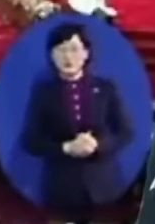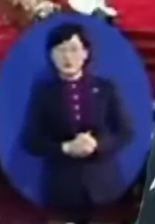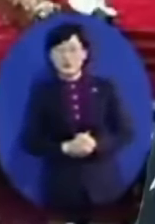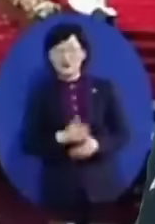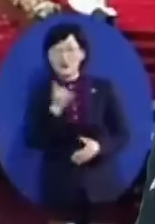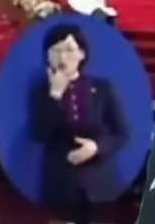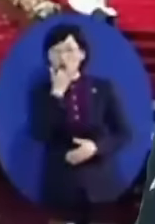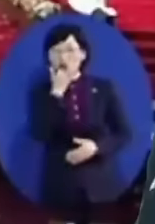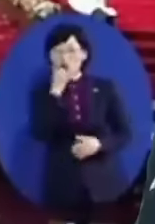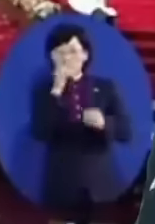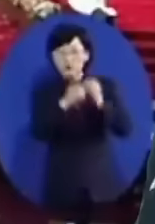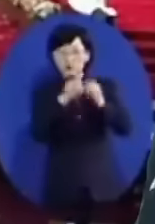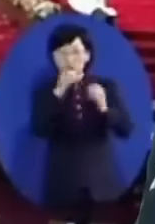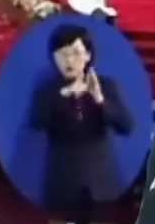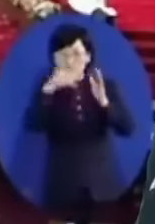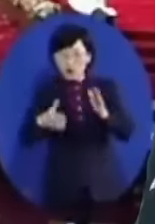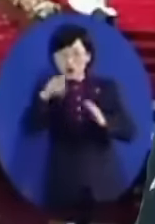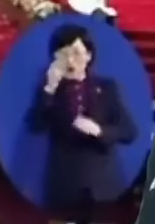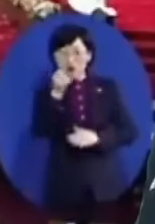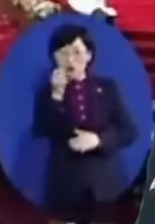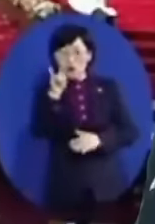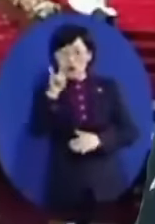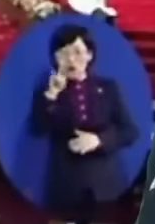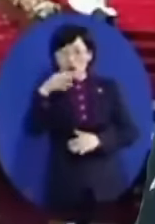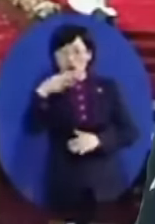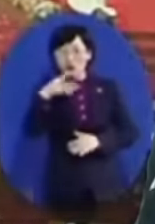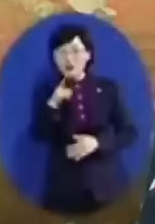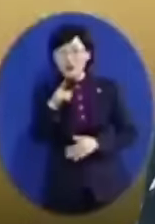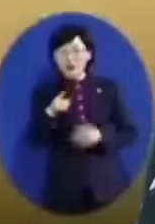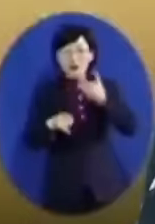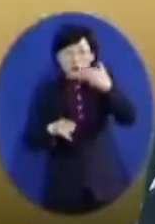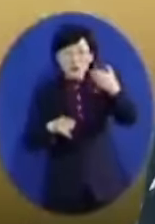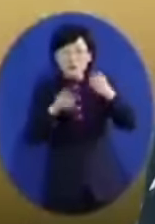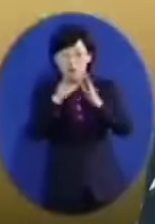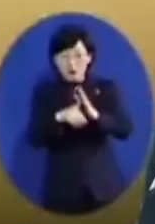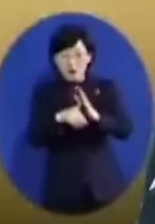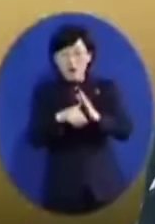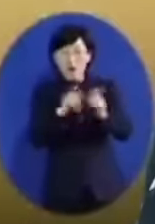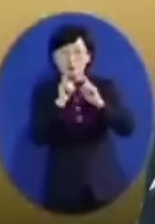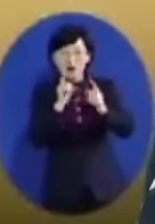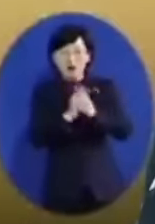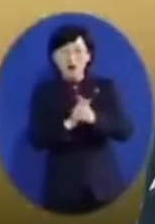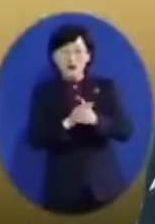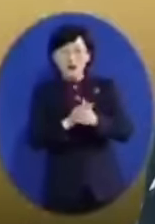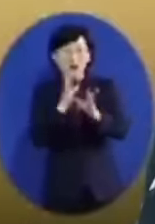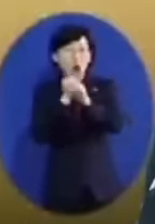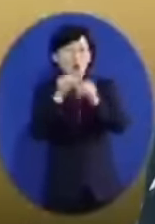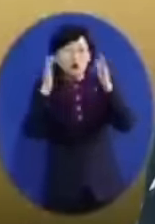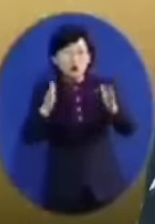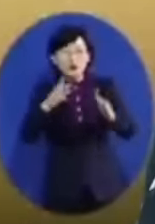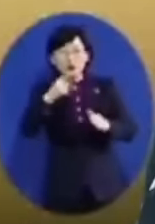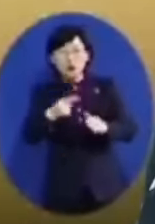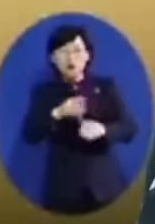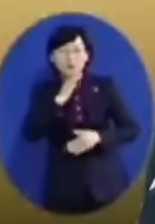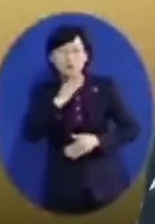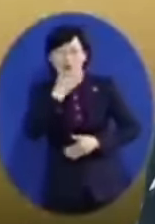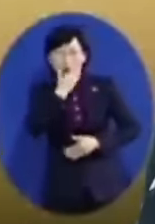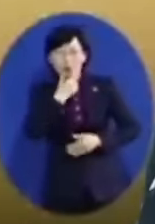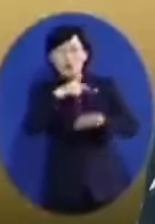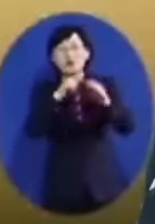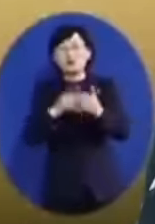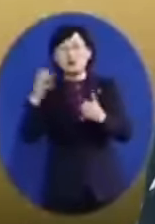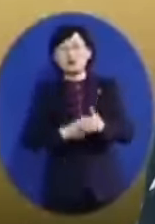독일의 대문호였던 괴테는 80세에 이런 고백을 했습니다. 나는 단 몇 주 동안이라도 참으로 행복한 마음을 가진 적이 없었다.